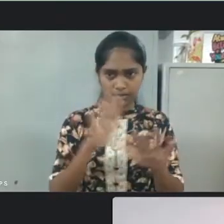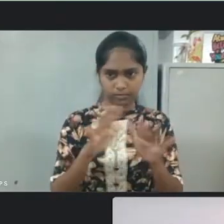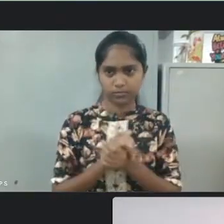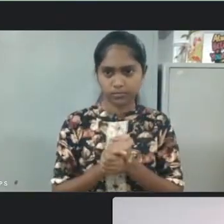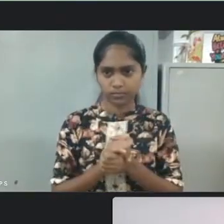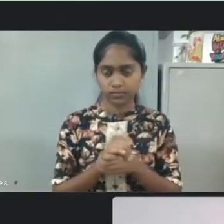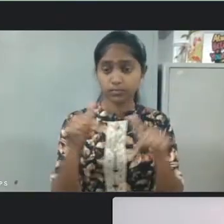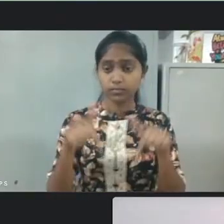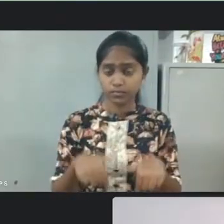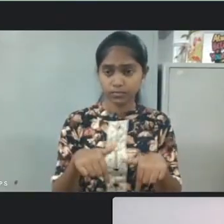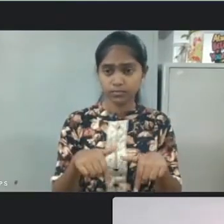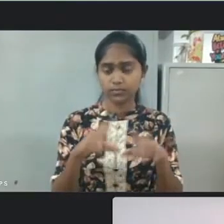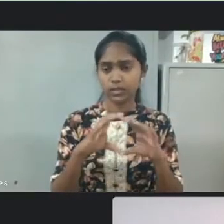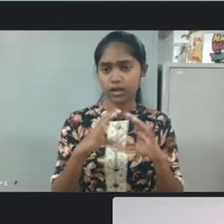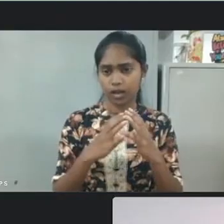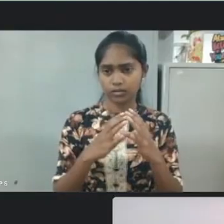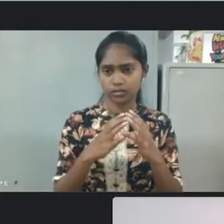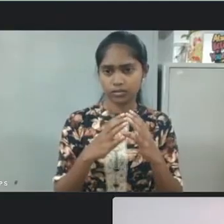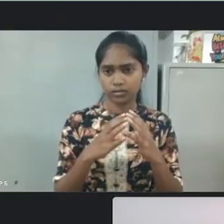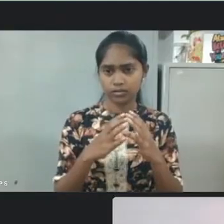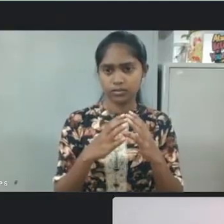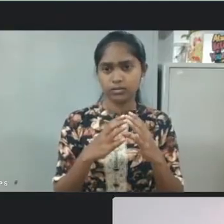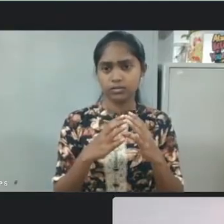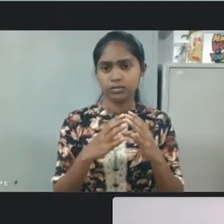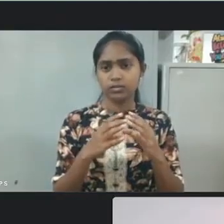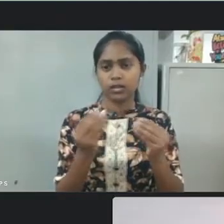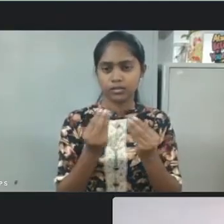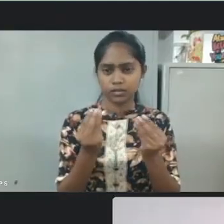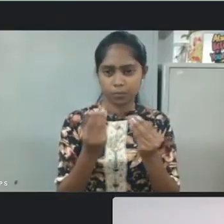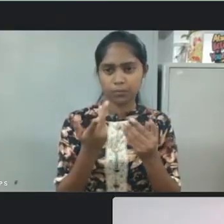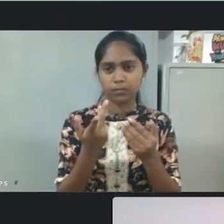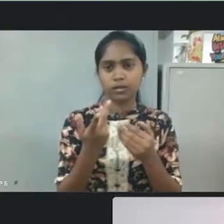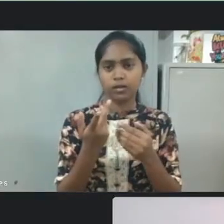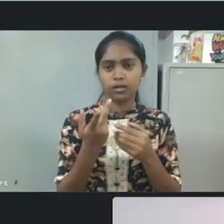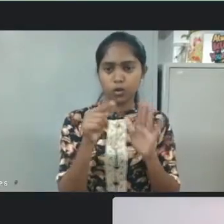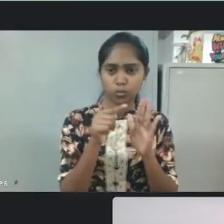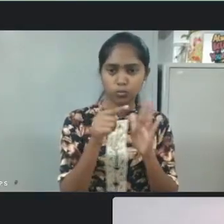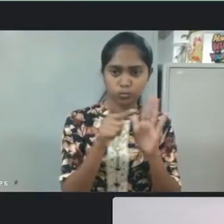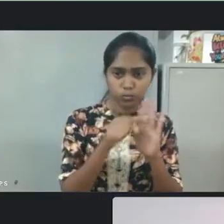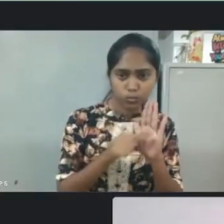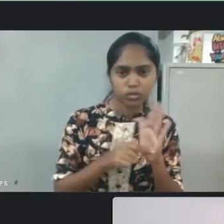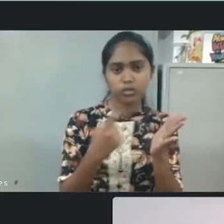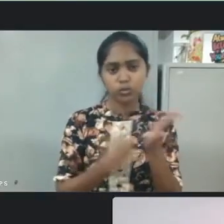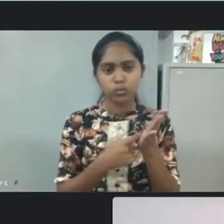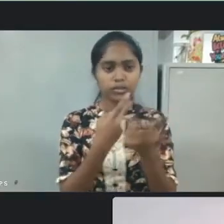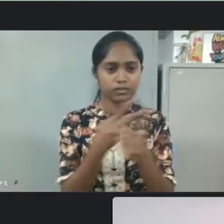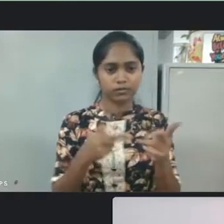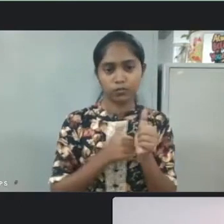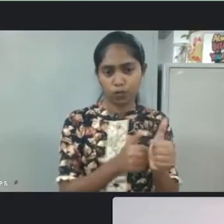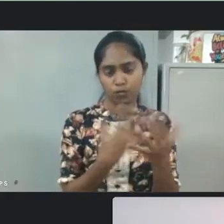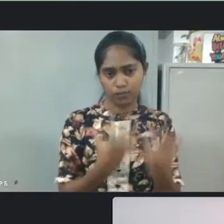ഇന്നത്തെ നിഡാസ് തുടങ്ങുന്നതിന് മുന്നോടിയായി എല്ലാ പാർട്ടിസിപ്പൻസും കുറച്ച് നിർദ്ദേശങ്ങൾ പാലിക്കേണ്ടതാണ്. ഇന്നത്തെ നിഡാസ്